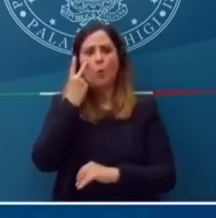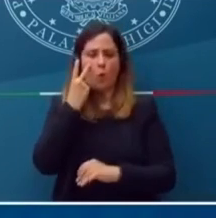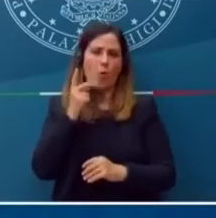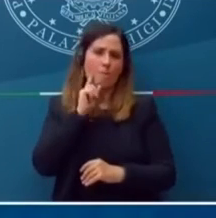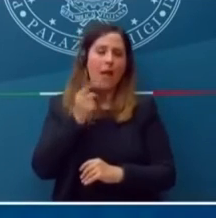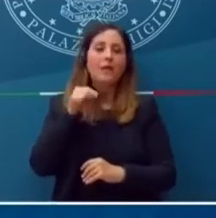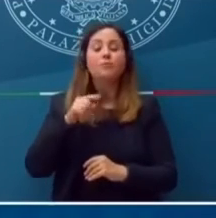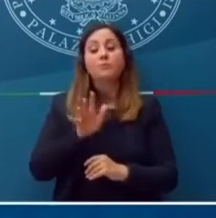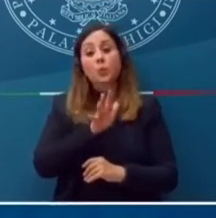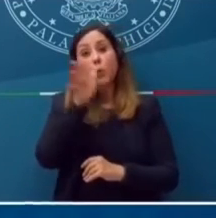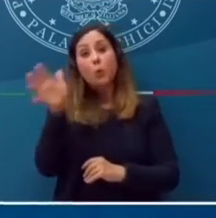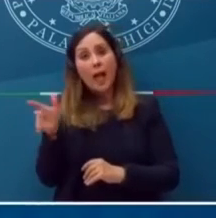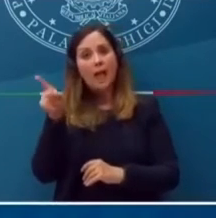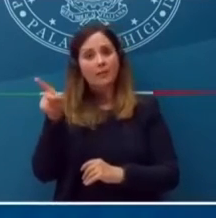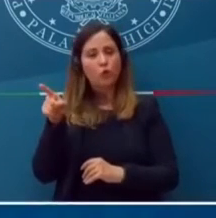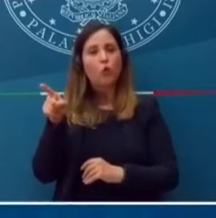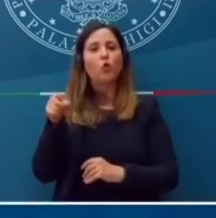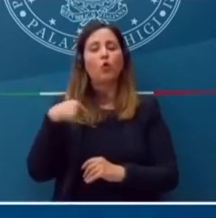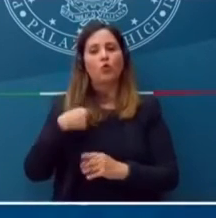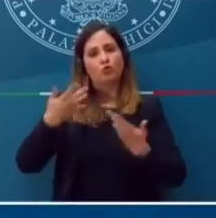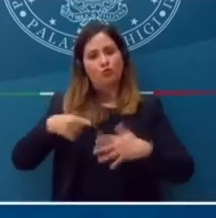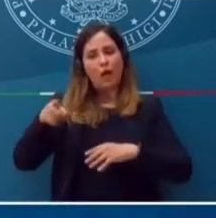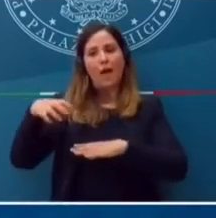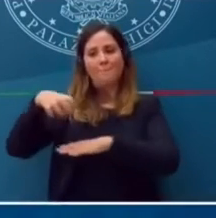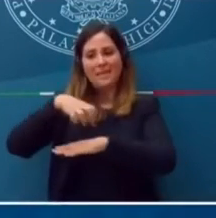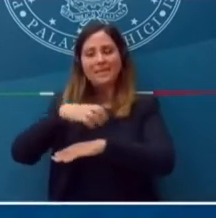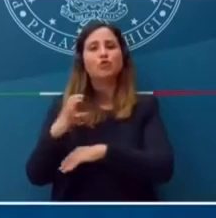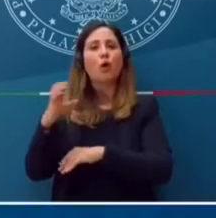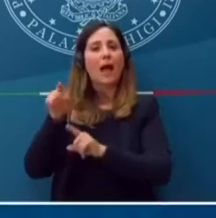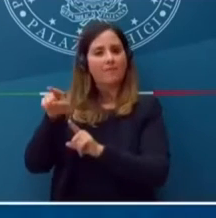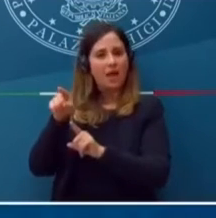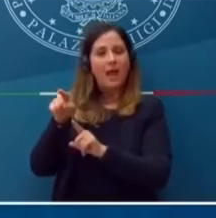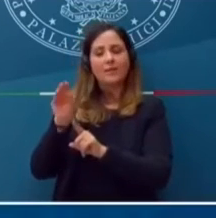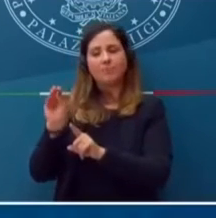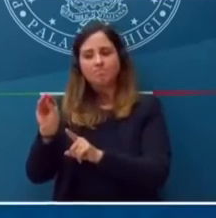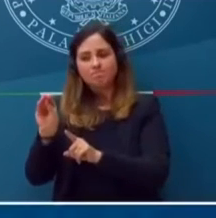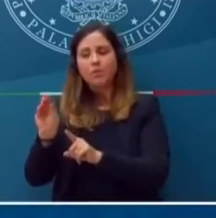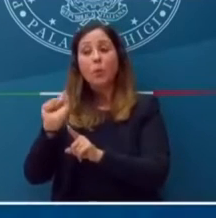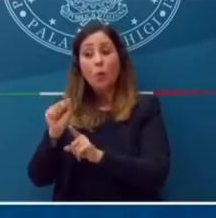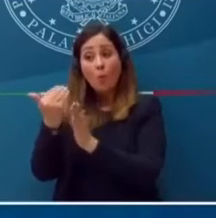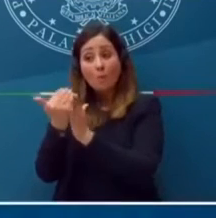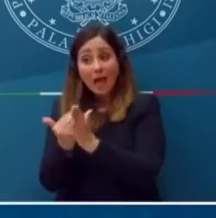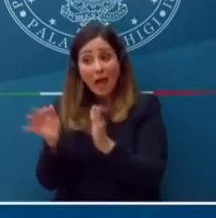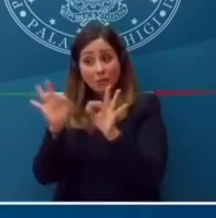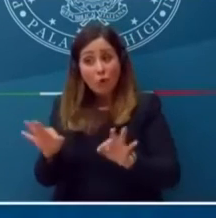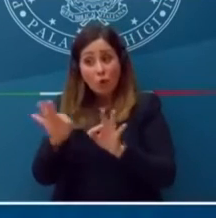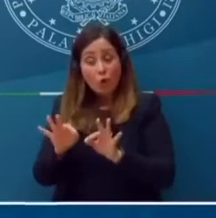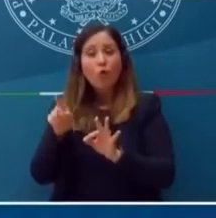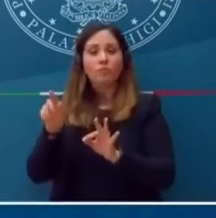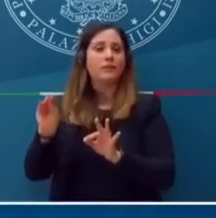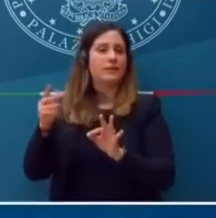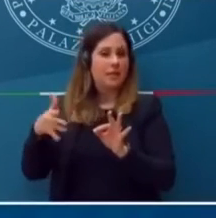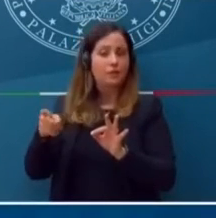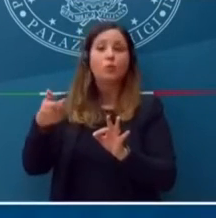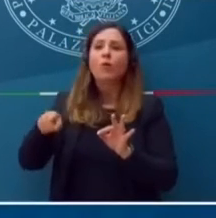cosa che il ministro, a cui ho chiesto al ministro Garavaglia di preparare un piano, è la riapertura delle fiere, degli